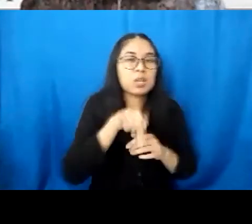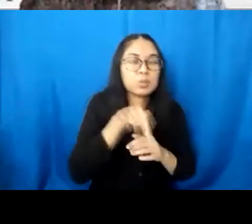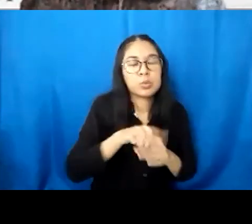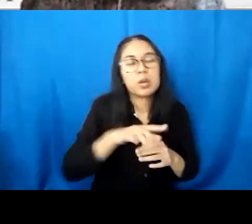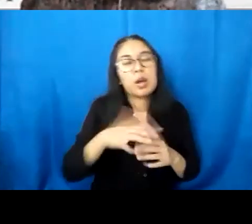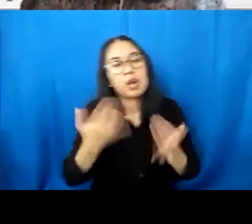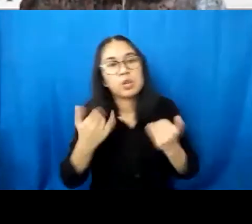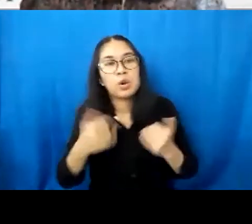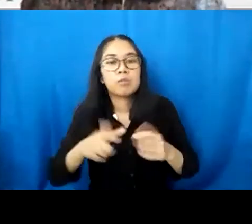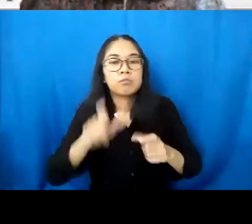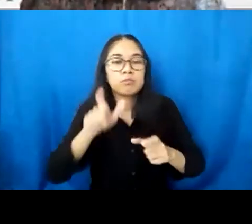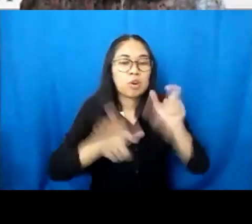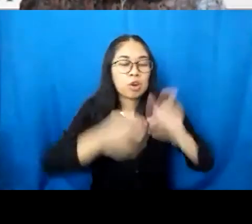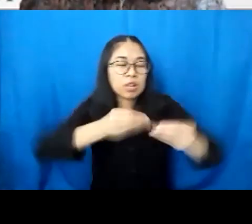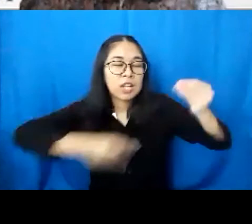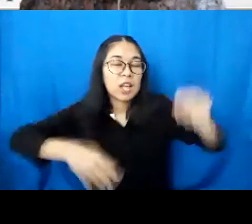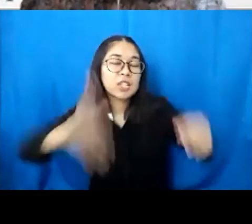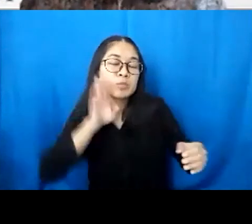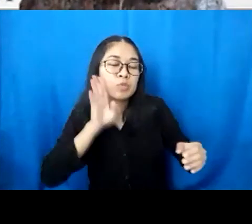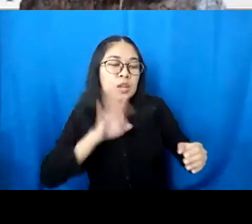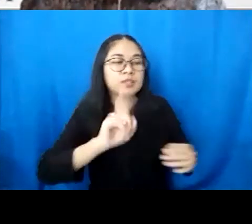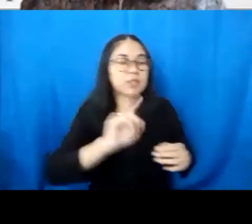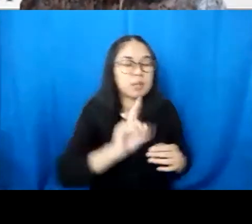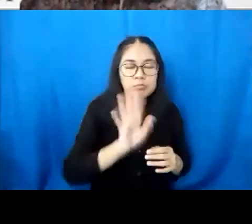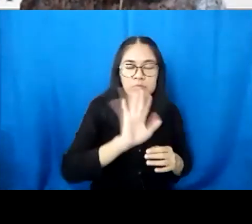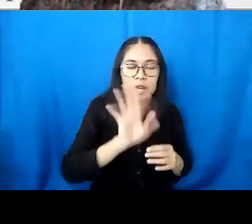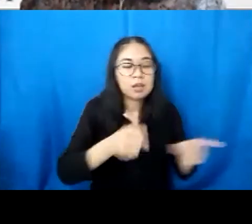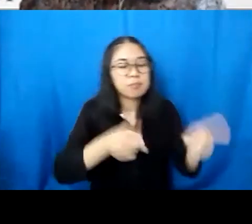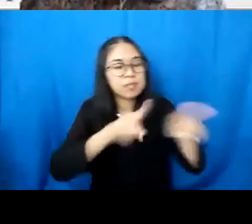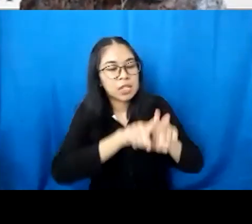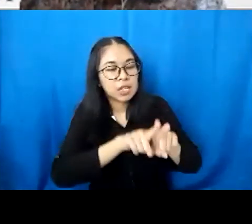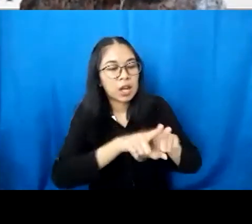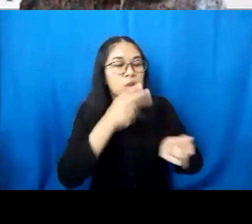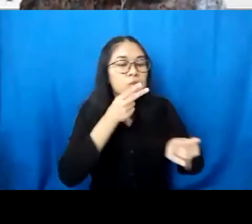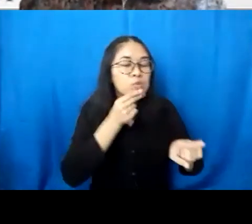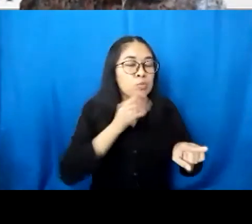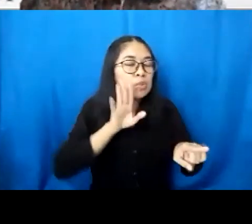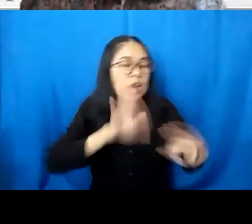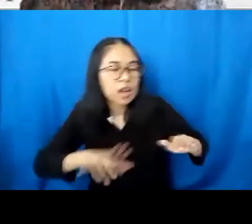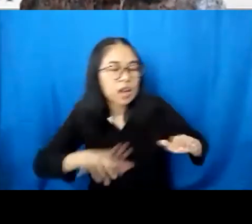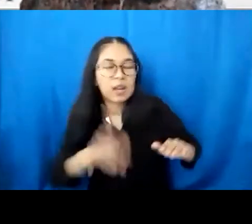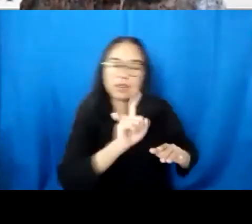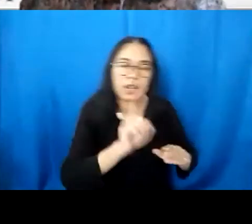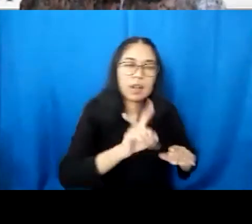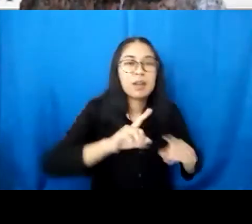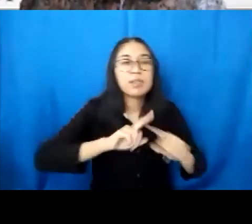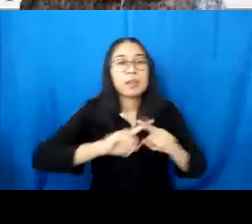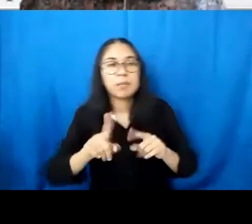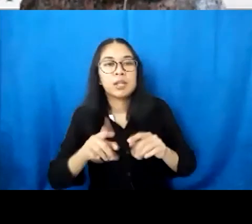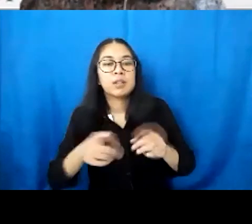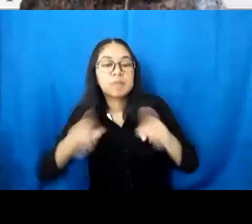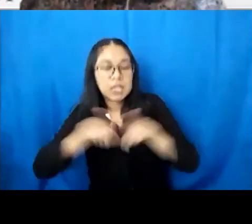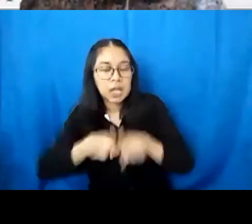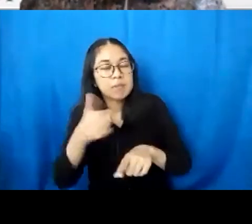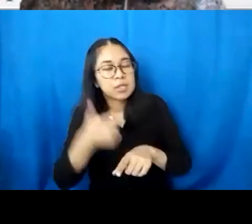muda untuk tidak menikah di usia anak. Artinya dia harus menikah di usia yang minimal 21 tahun kalau dari program kami